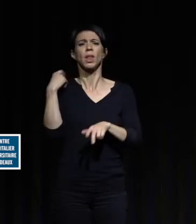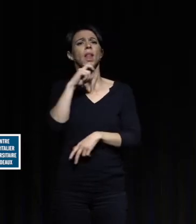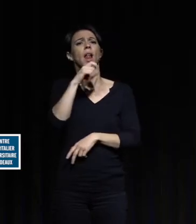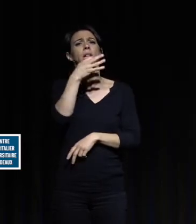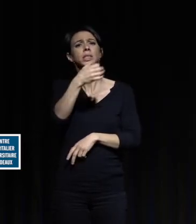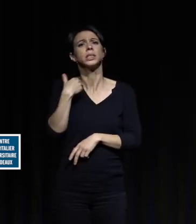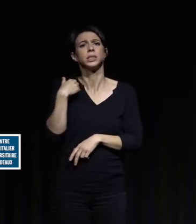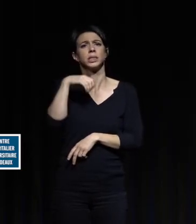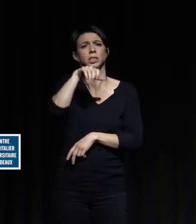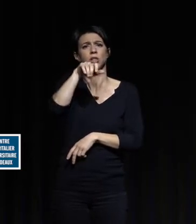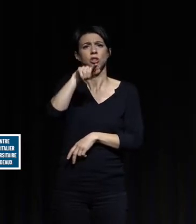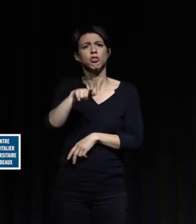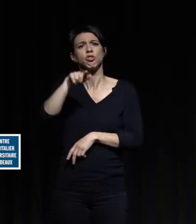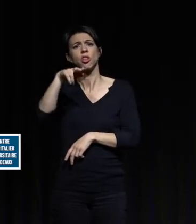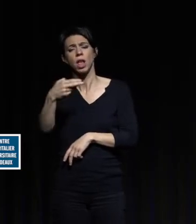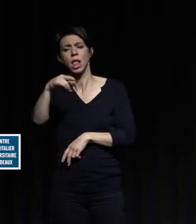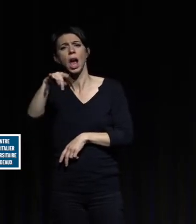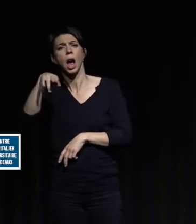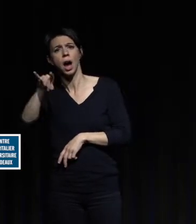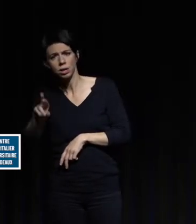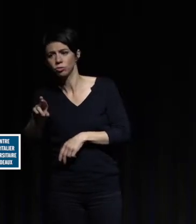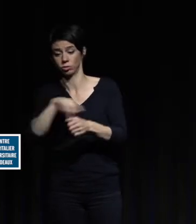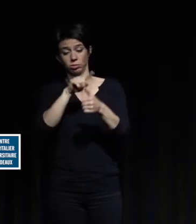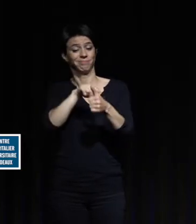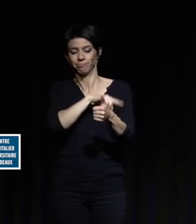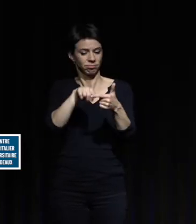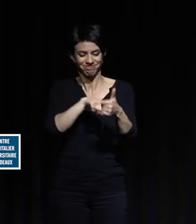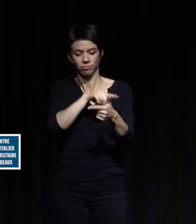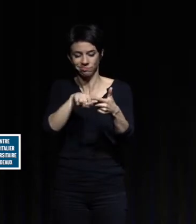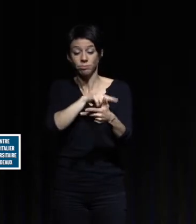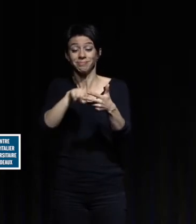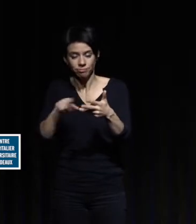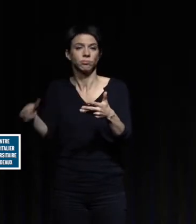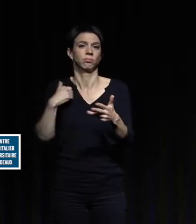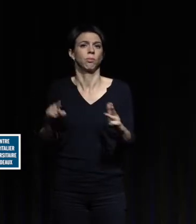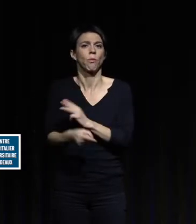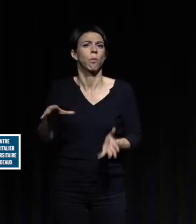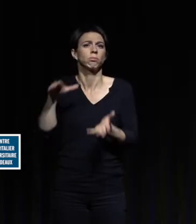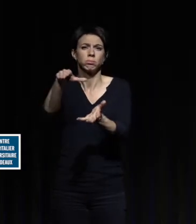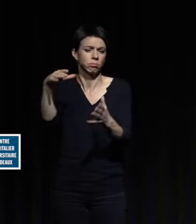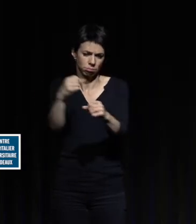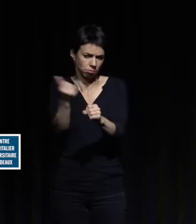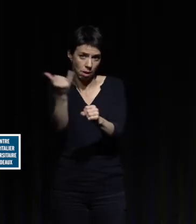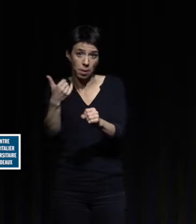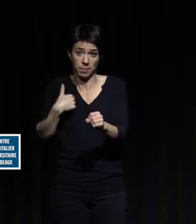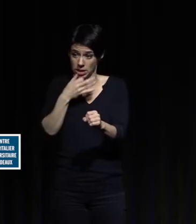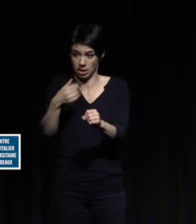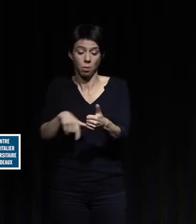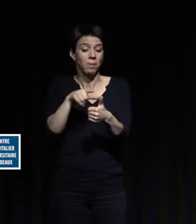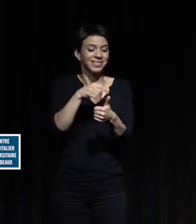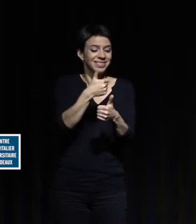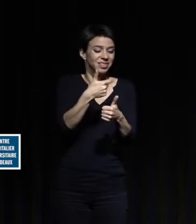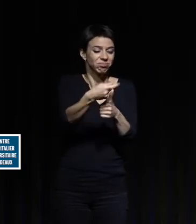pas des traitements au long cours, c'est des traitements utilisés en cas d'échec d'autres traitements ou qui permettent de passer des caps, qui sont